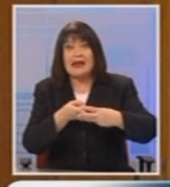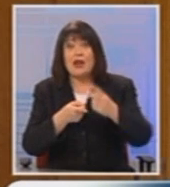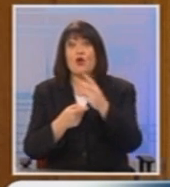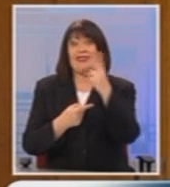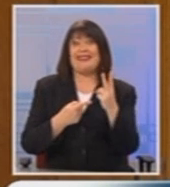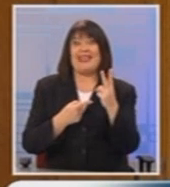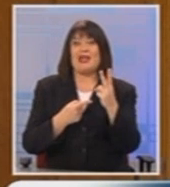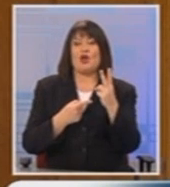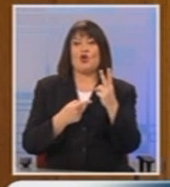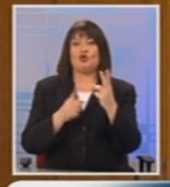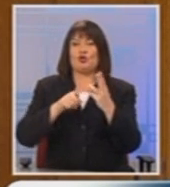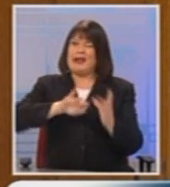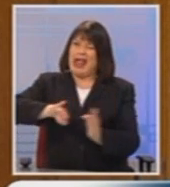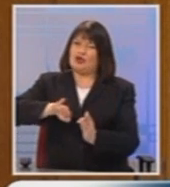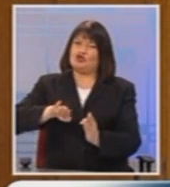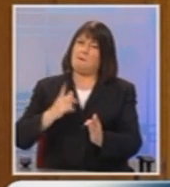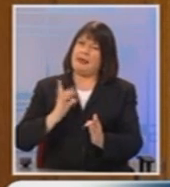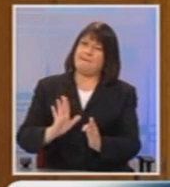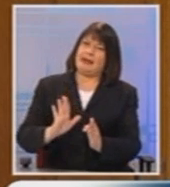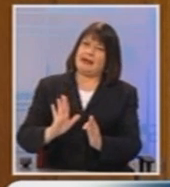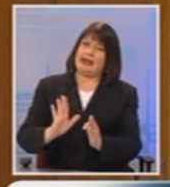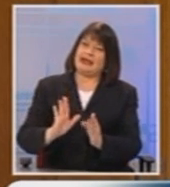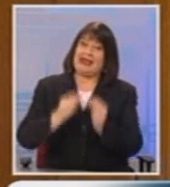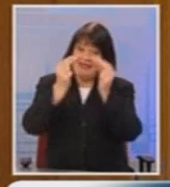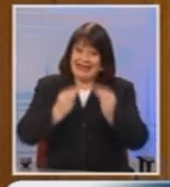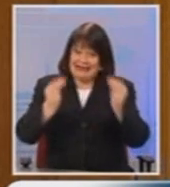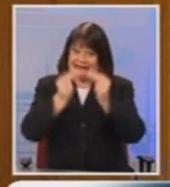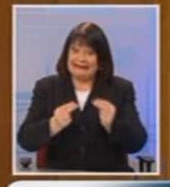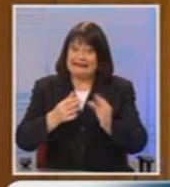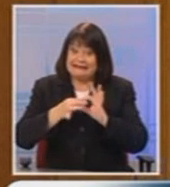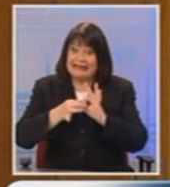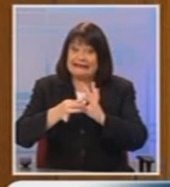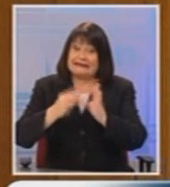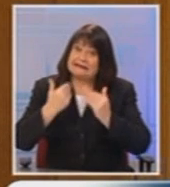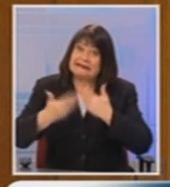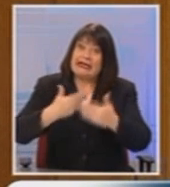τα δύο. Το ένα θα το καλύψεις. Αυτό. Τώρα εγώ θα σου πω περισσότερα από τρία.